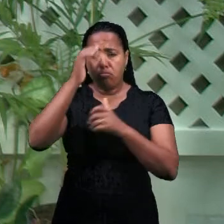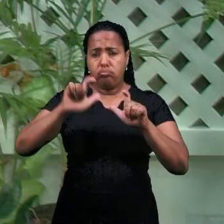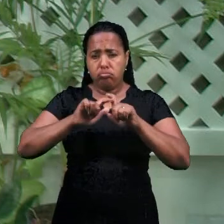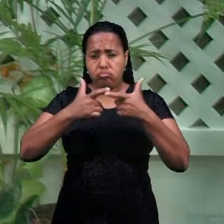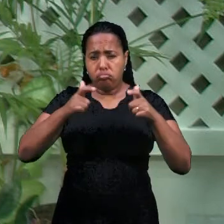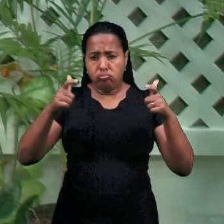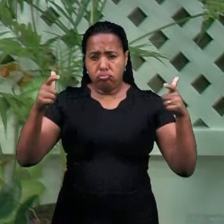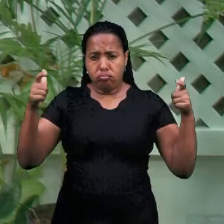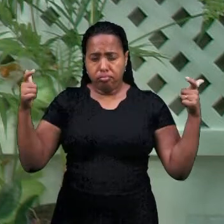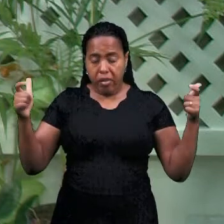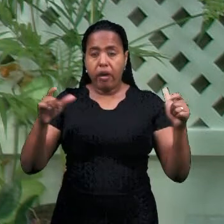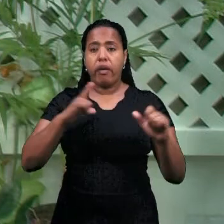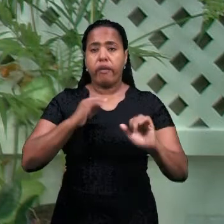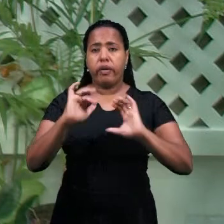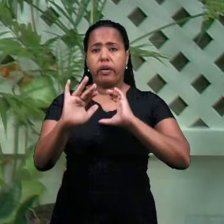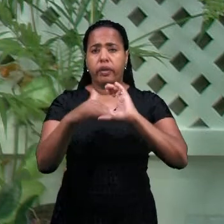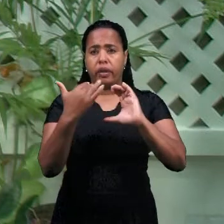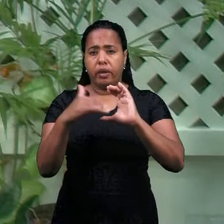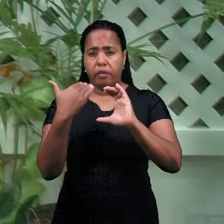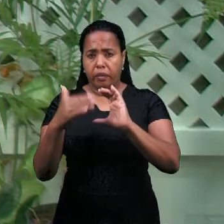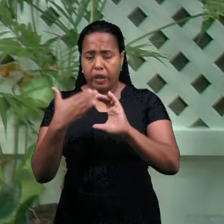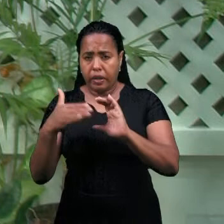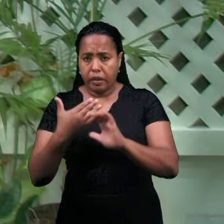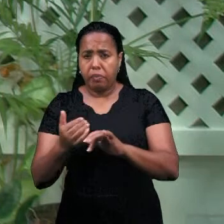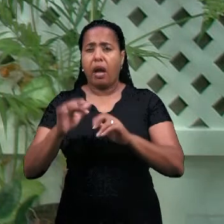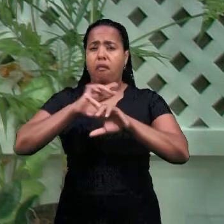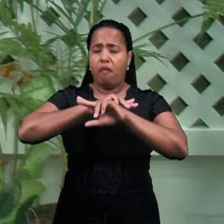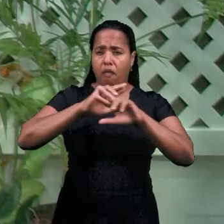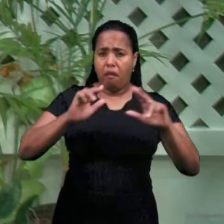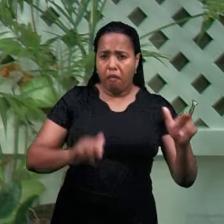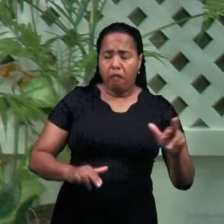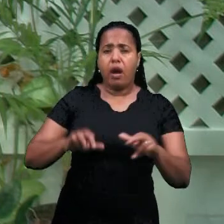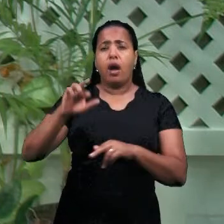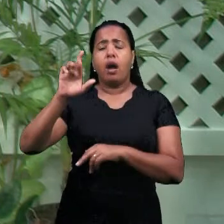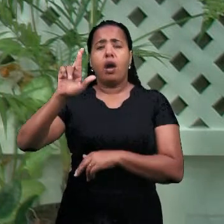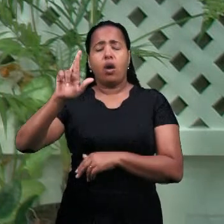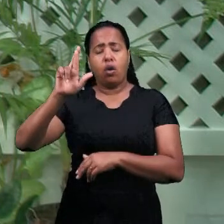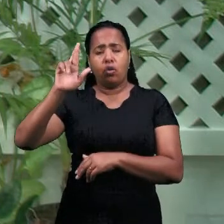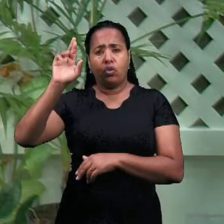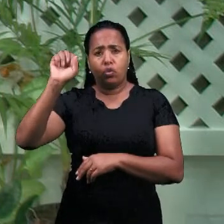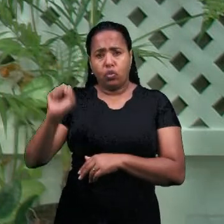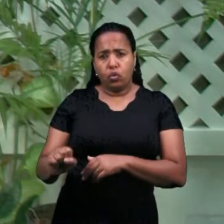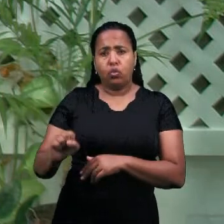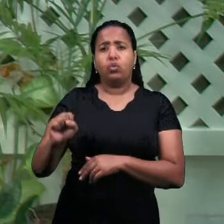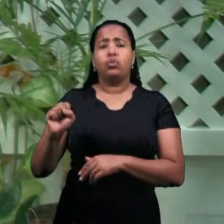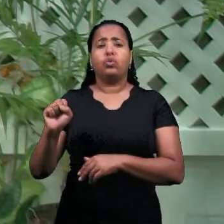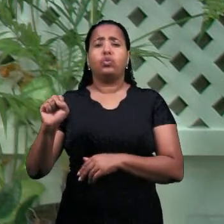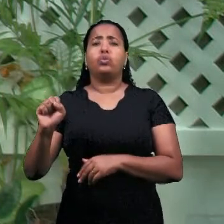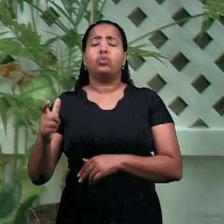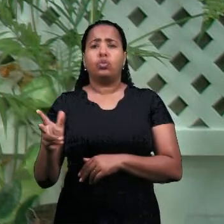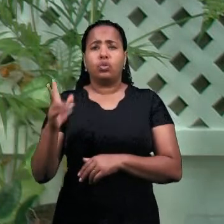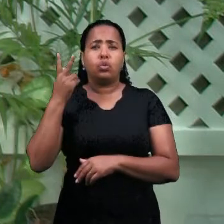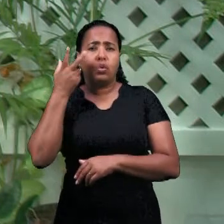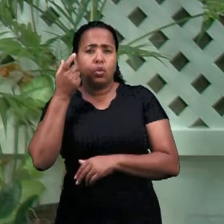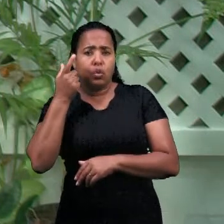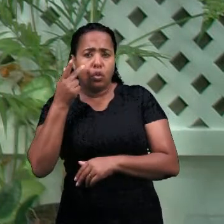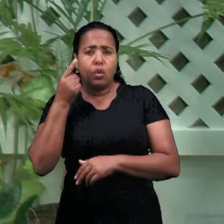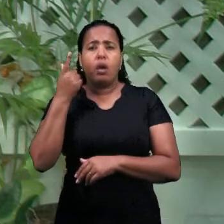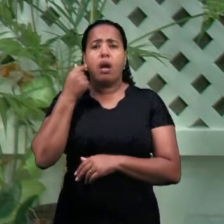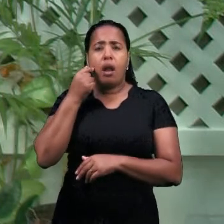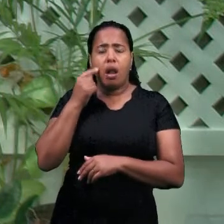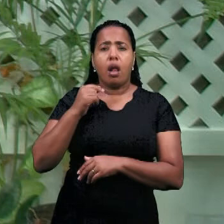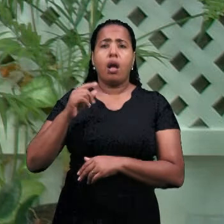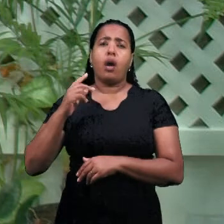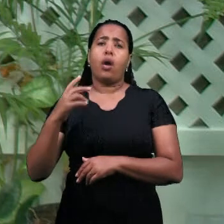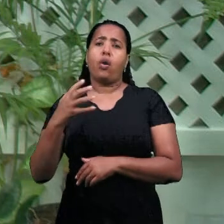ici des frères de Rio Grande do Sul, de Pará, Ceará, Panamá, Pernambuco, Paraíba,